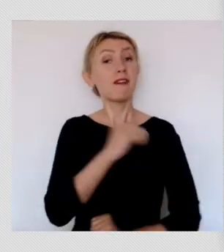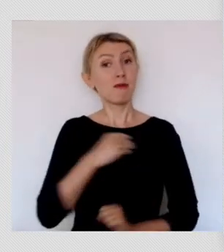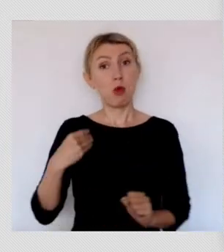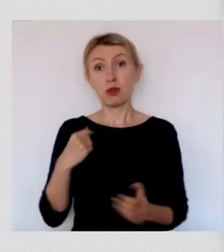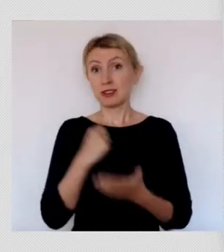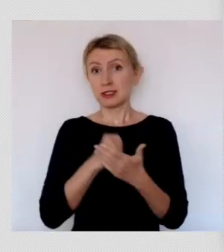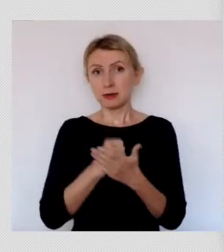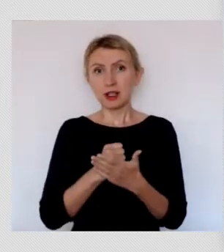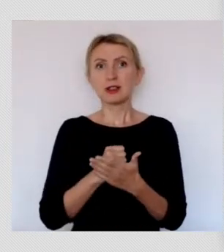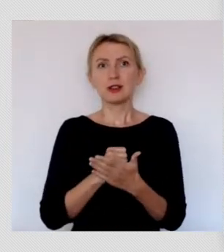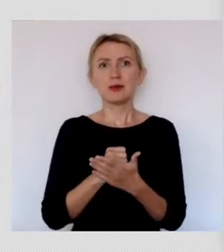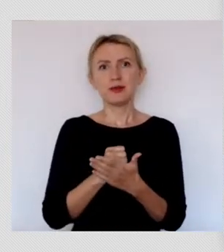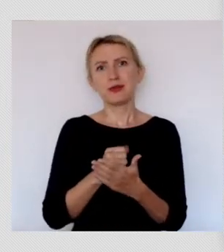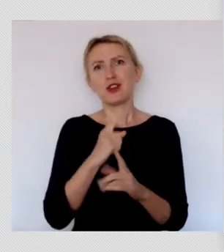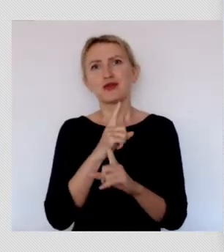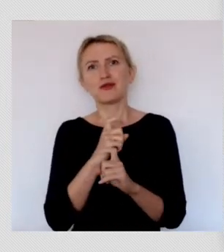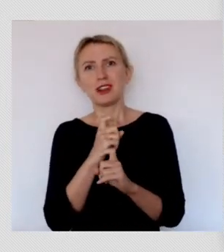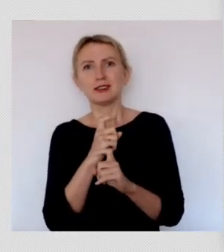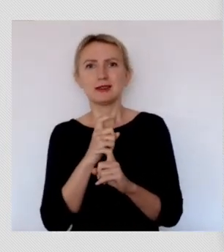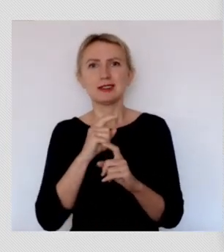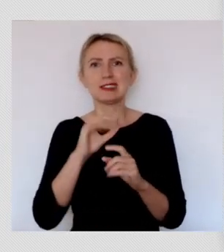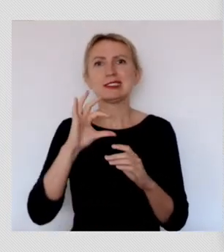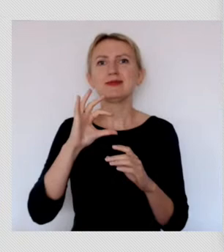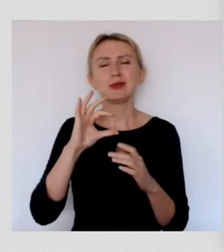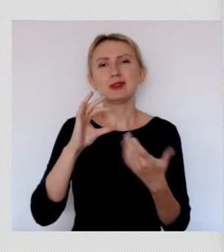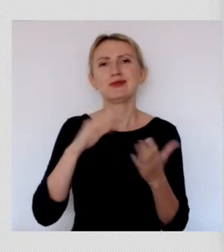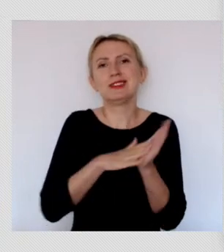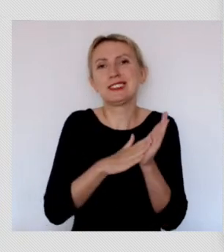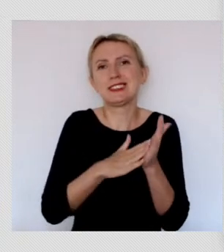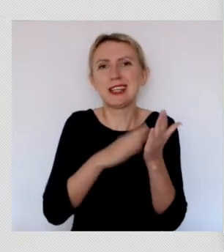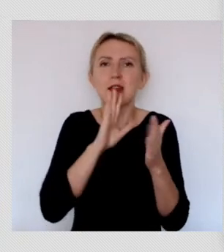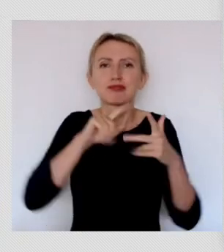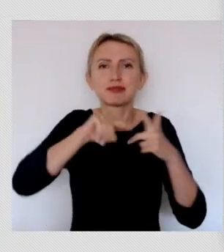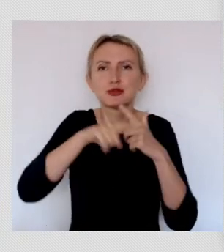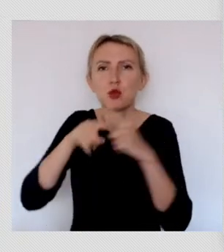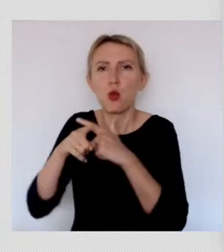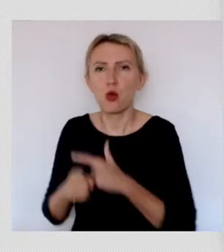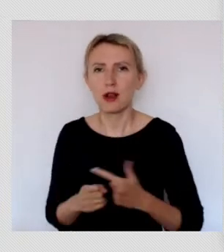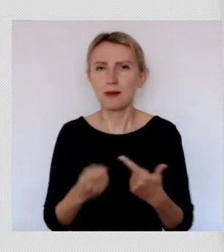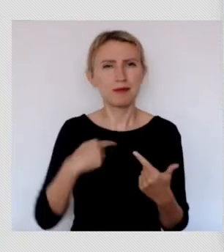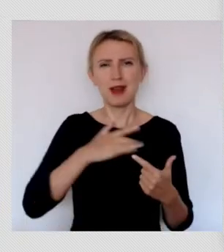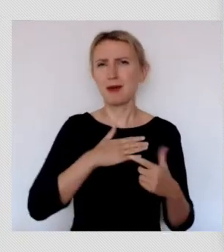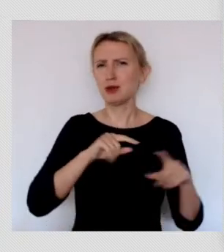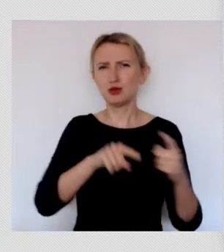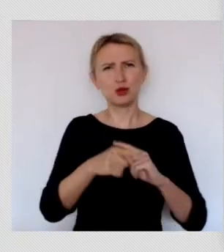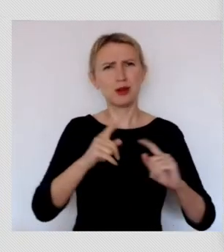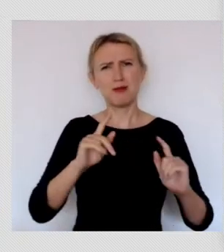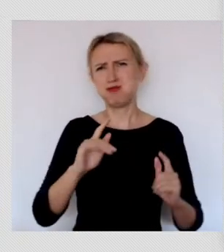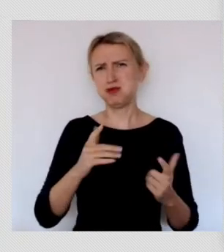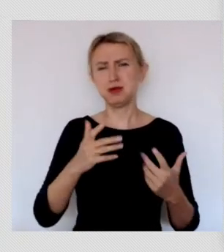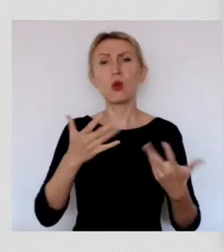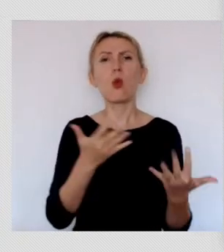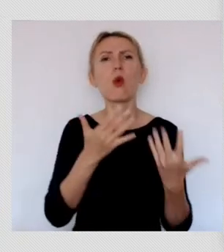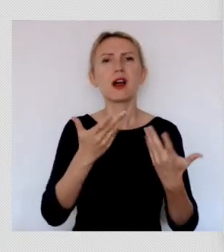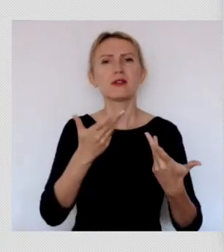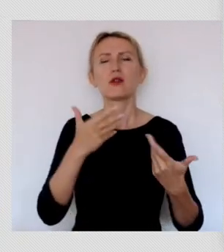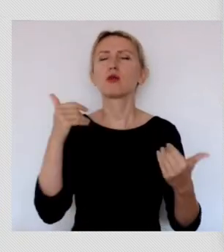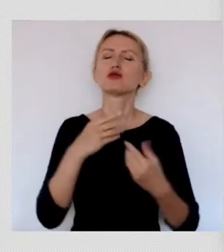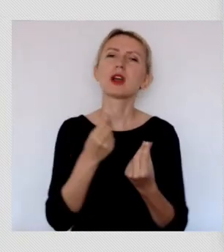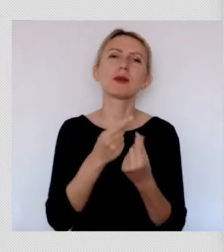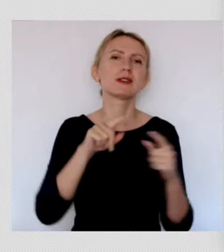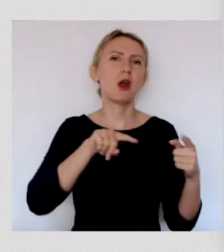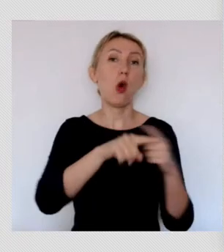kwestii mamy szwajcarski ser, jest naprawdę więcej dziur niż sera. Można bardzo łatwo olbrzymie pieniądze przepychać przez te